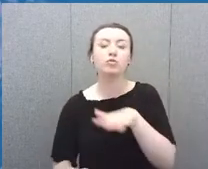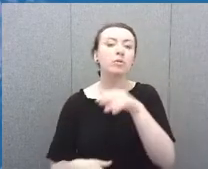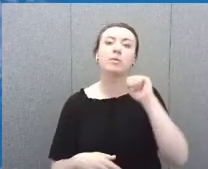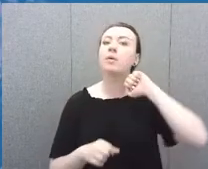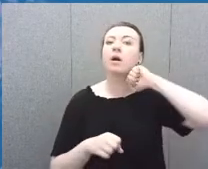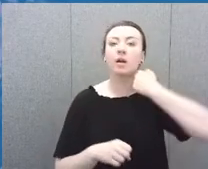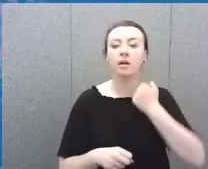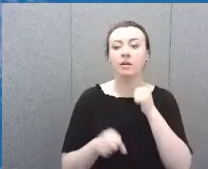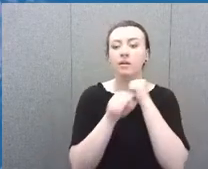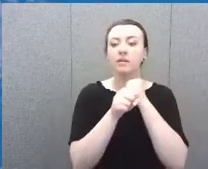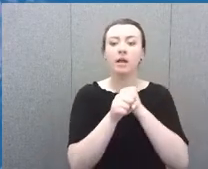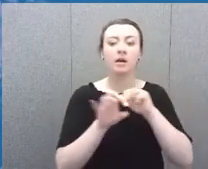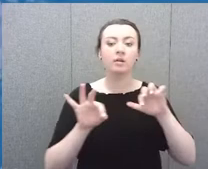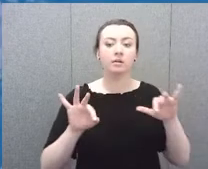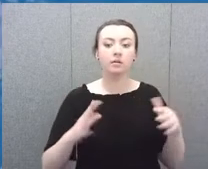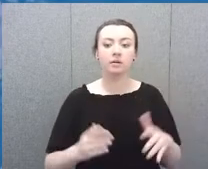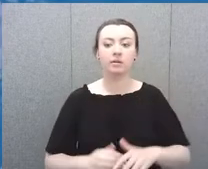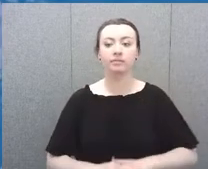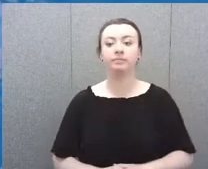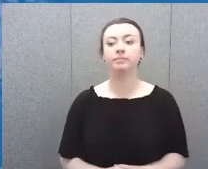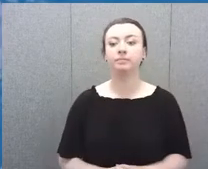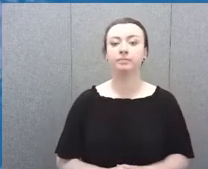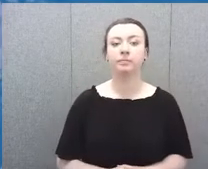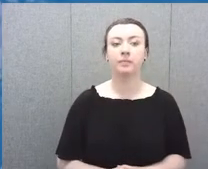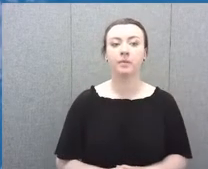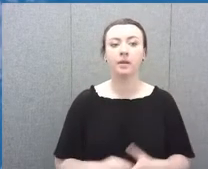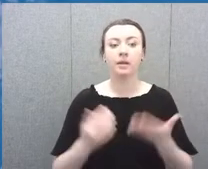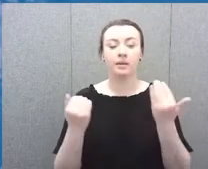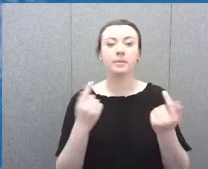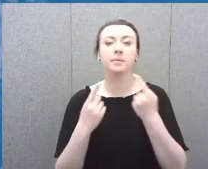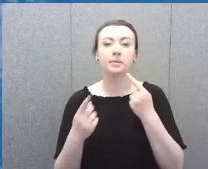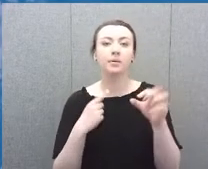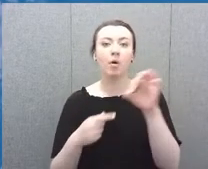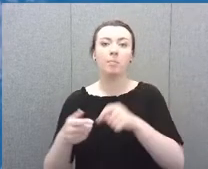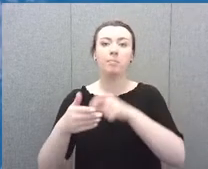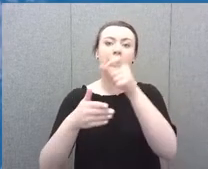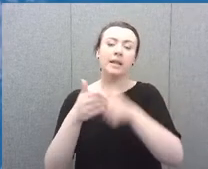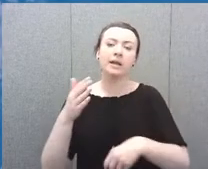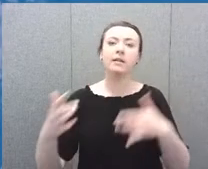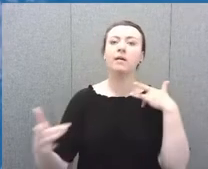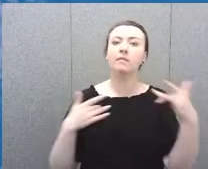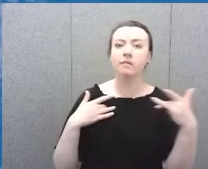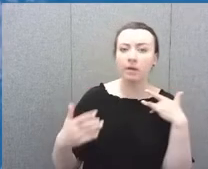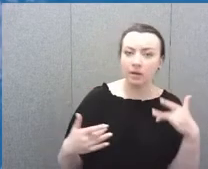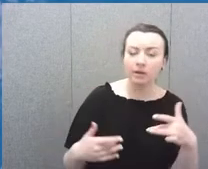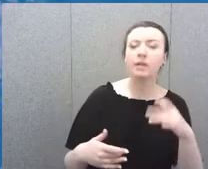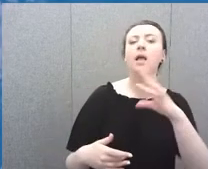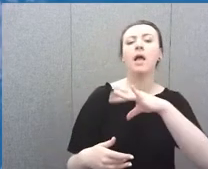расскажу про гражданское общество в постсоветских странах и странах Восточного партнерства.